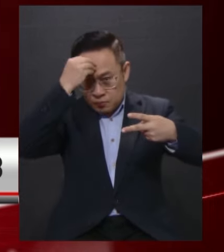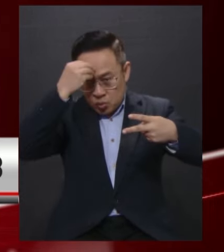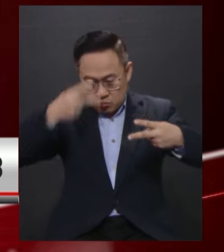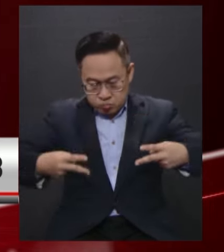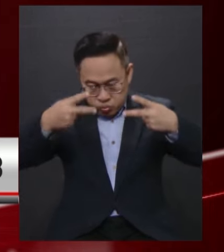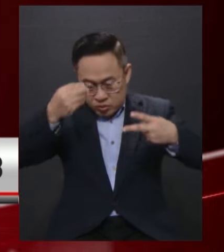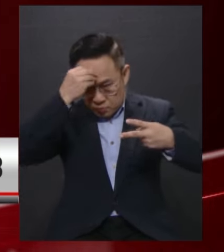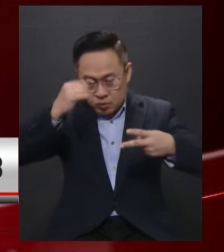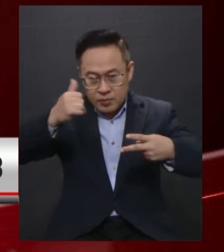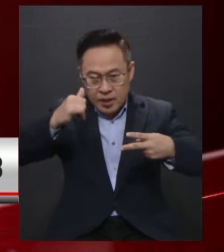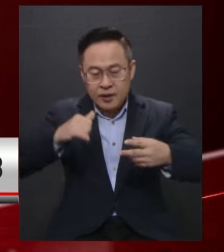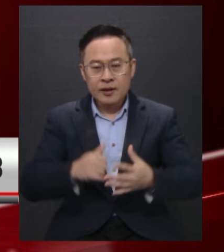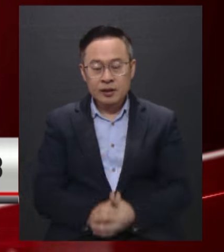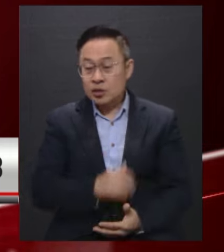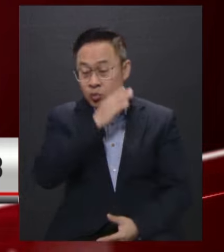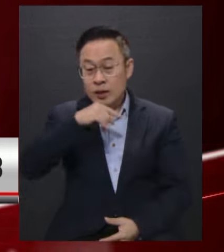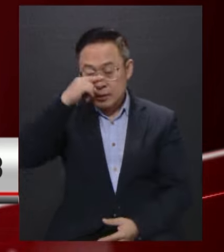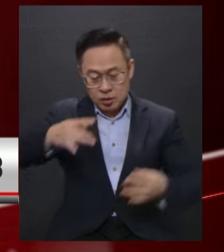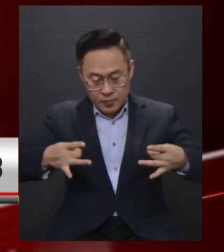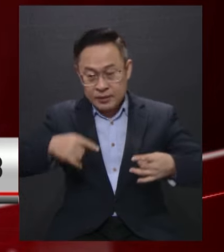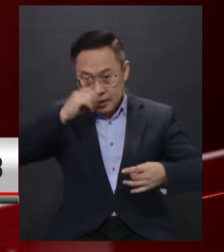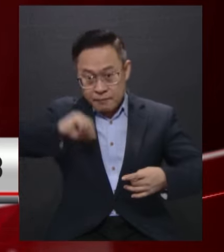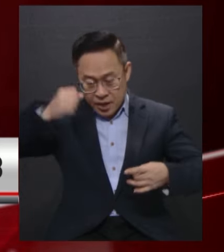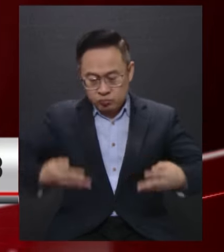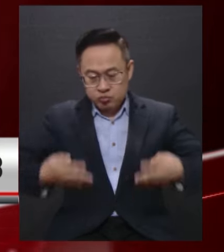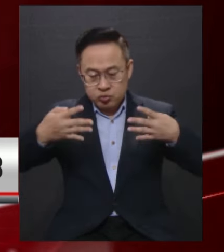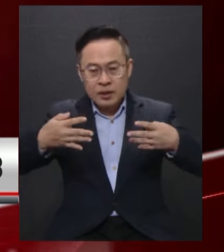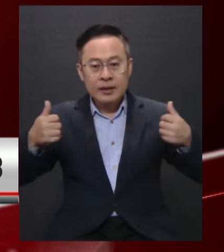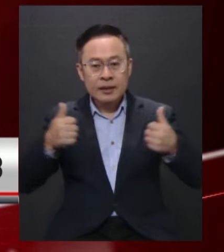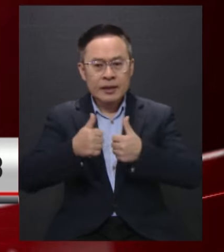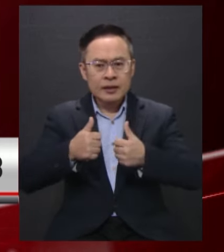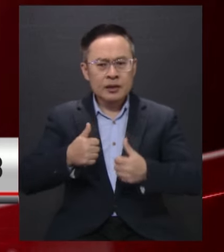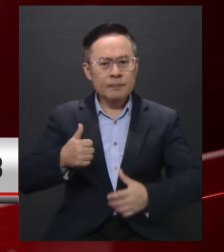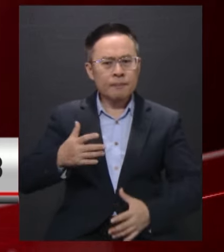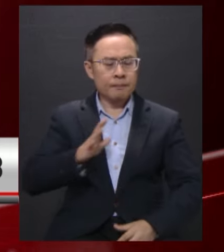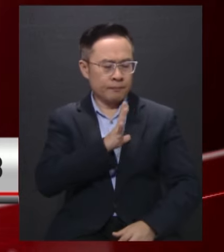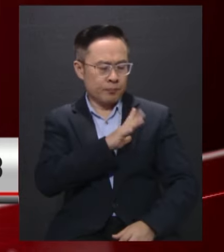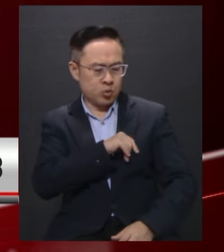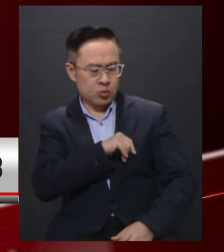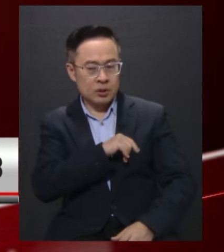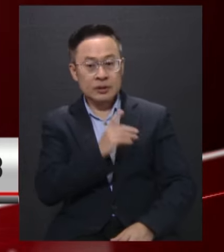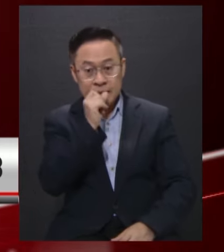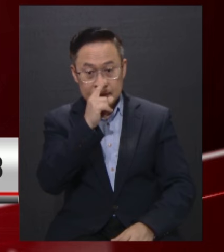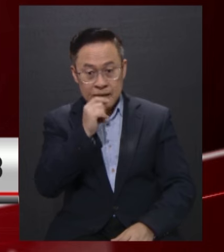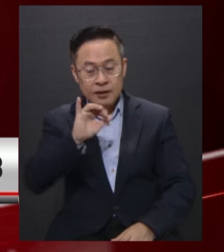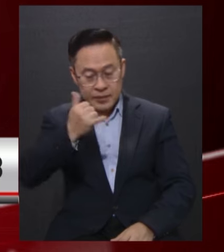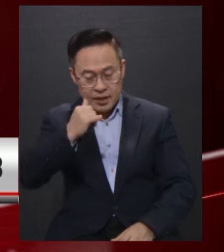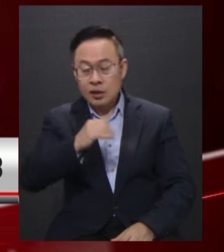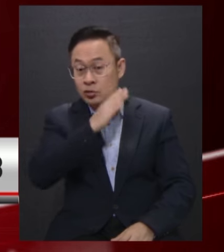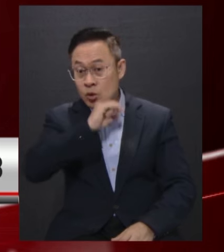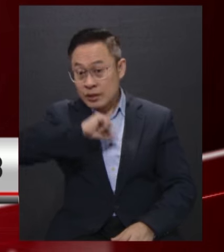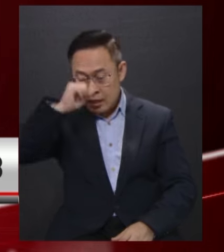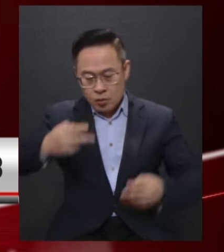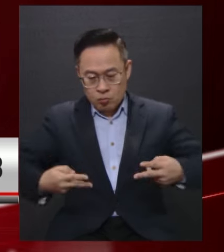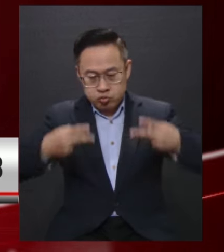อง นอกจากนี้นะคะที่น่าสนใจก็จะมีเกาหลีใต้ค่ะที่บอกไปว่าเกาหลีใต้เจอกับแชมป์กลุ่ม